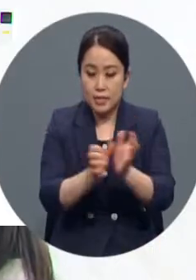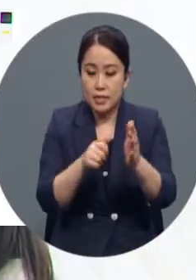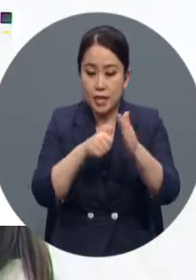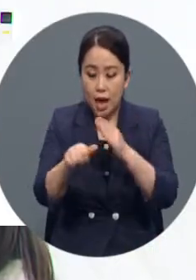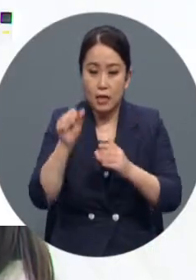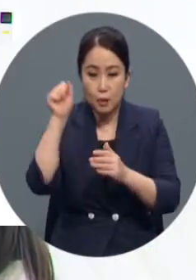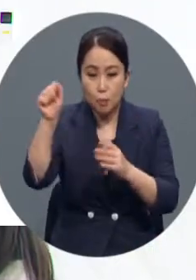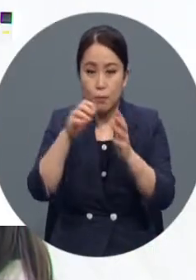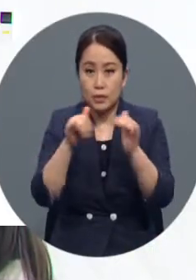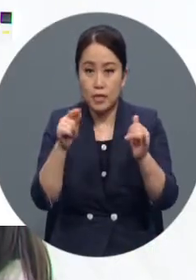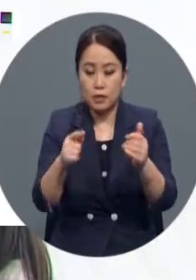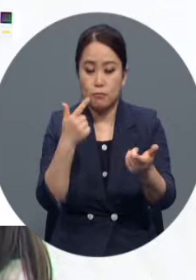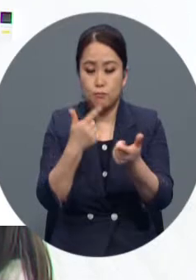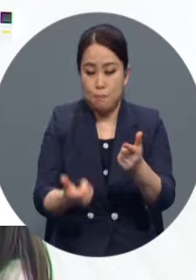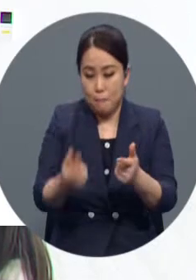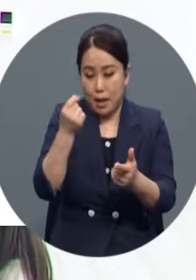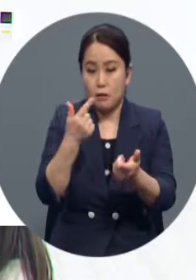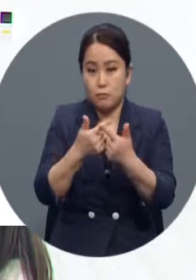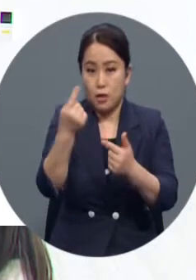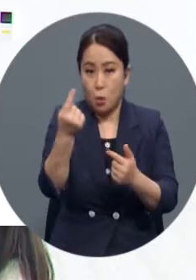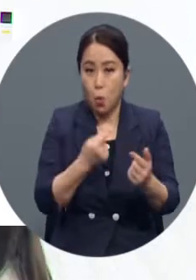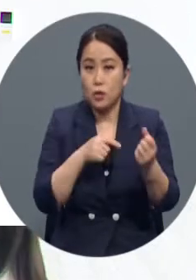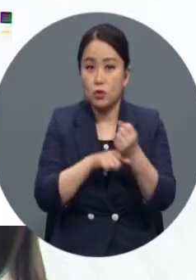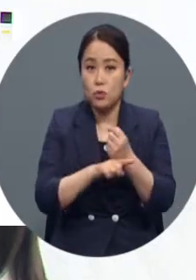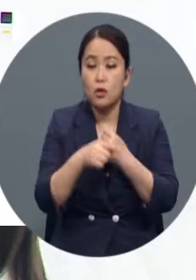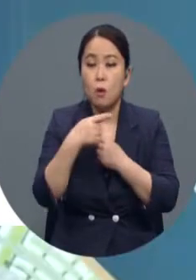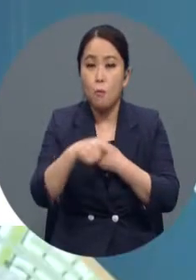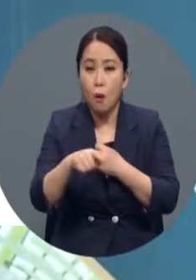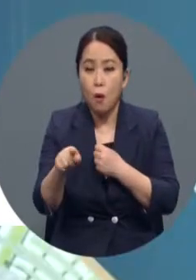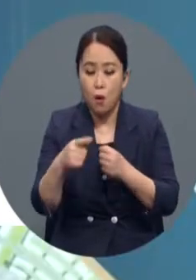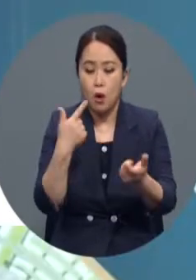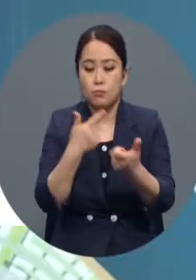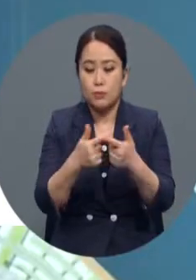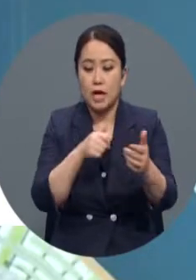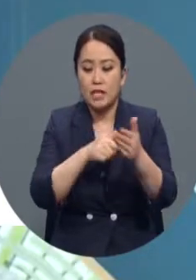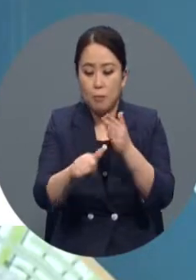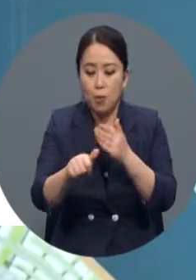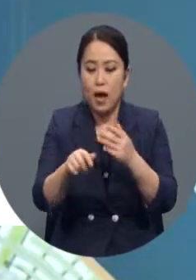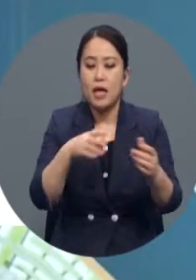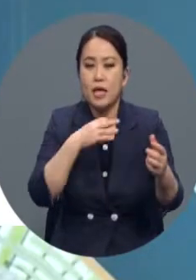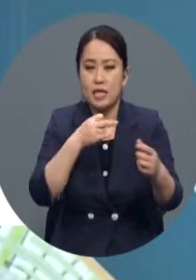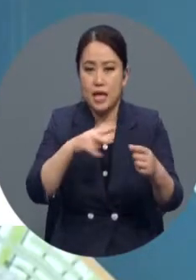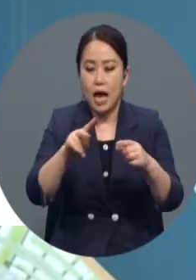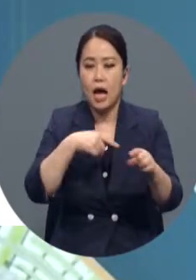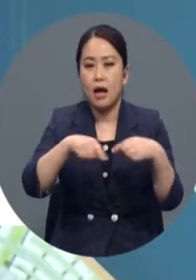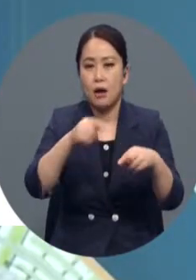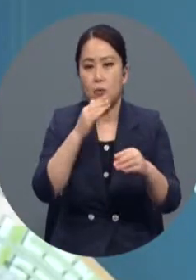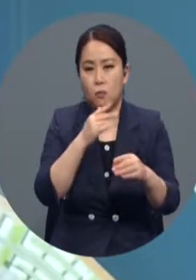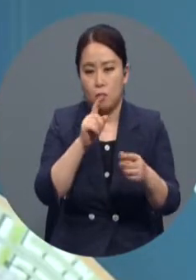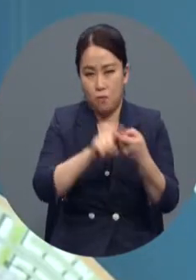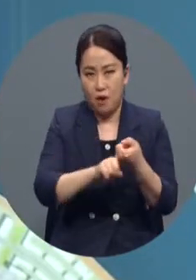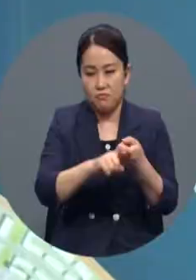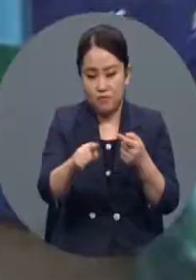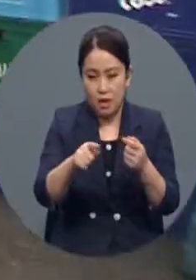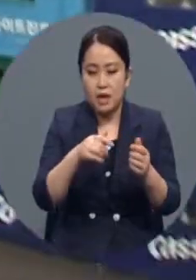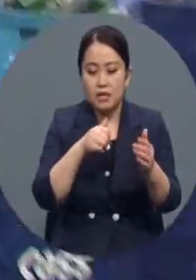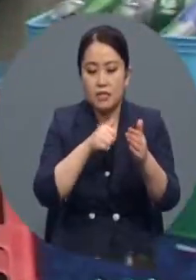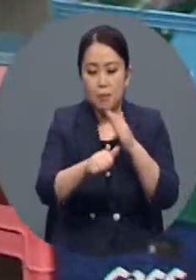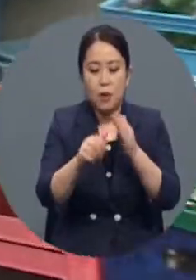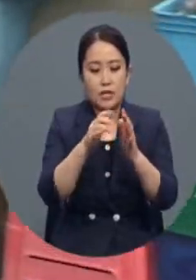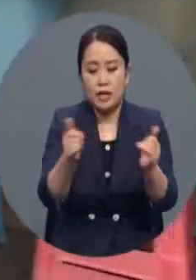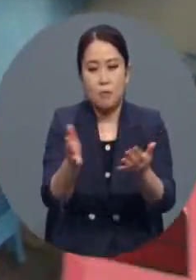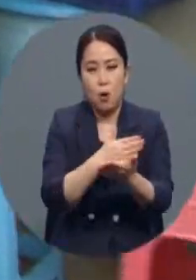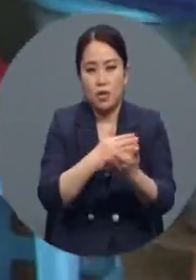것은 부산 야권을 대표할 대선 후보급 정치인이 없어 직접 공을 들인 만큼 당심을 확보할 수